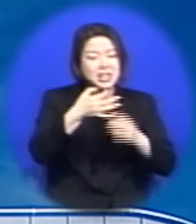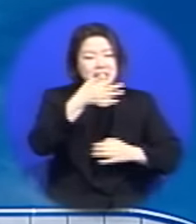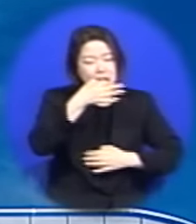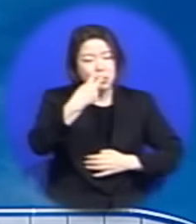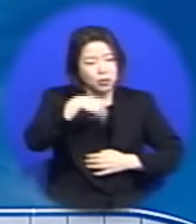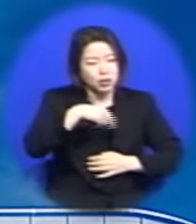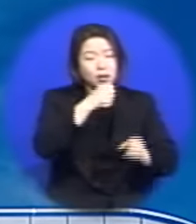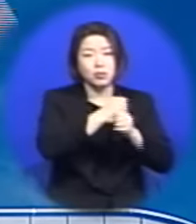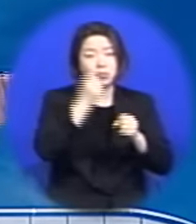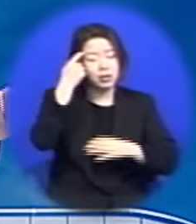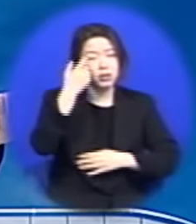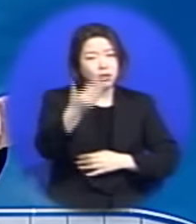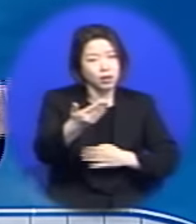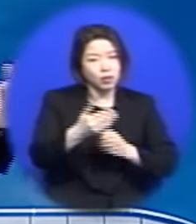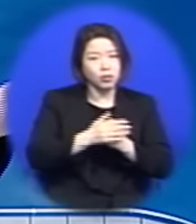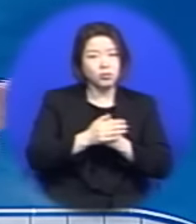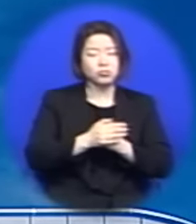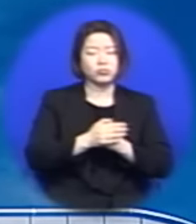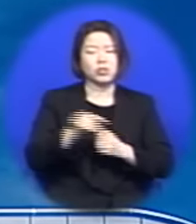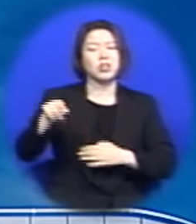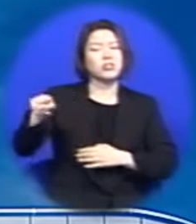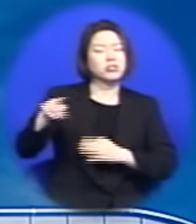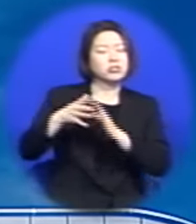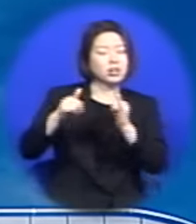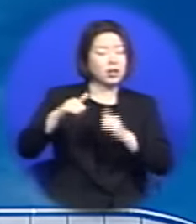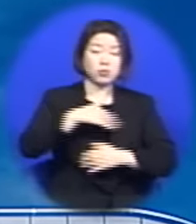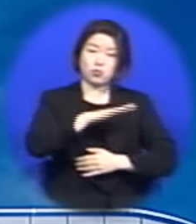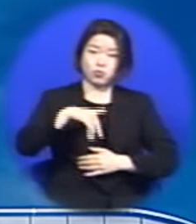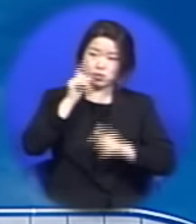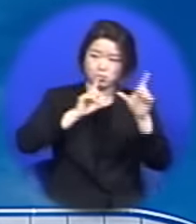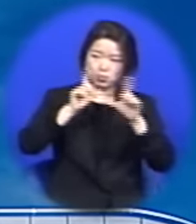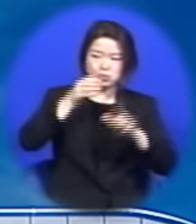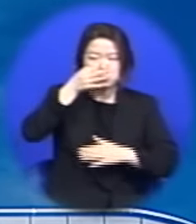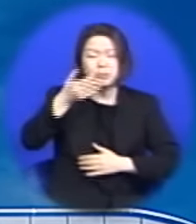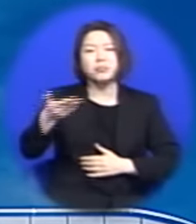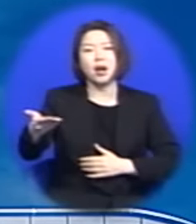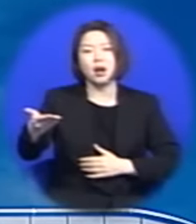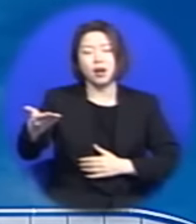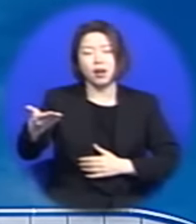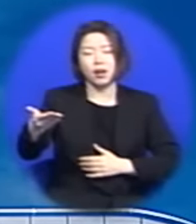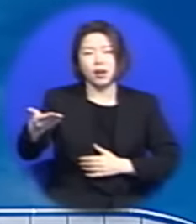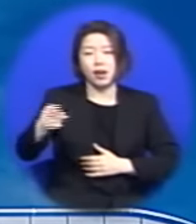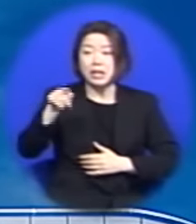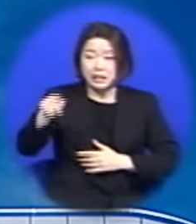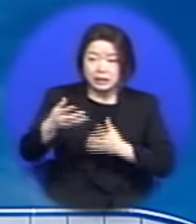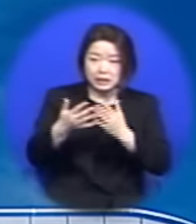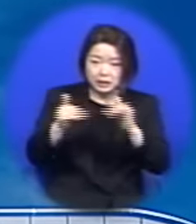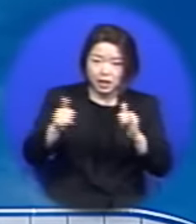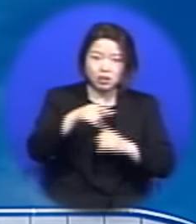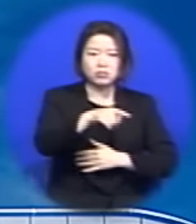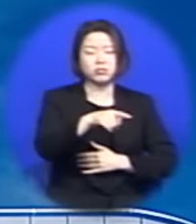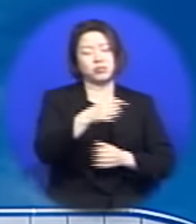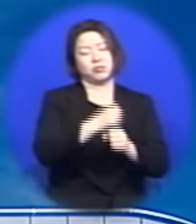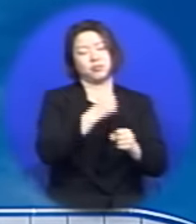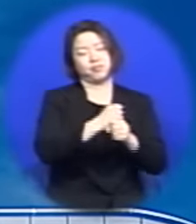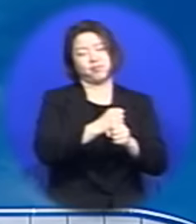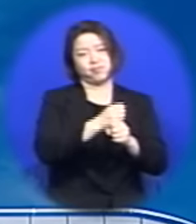우리 책임인 거죠 그렇게 보였으니까 그 사람들에게 그런 식으로 보였으니까 그 사람들이 그렇게 그린